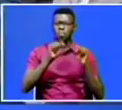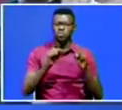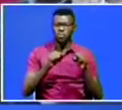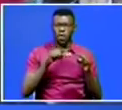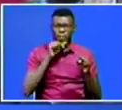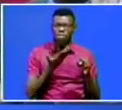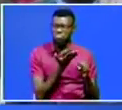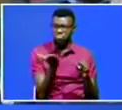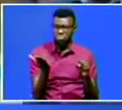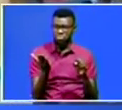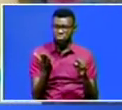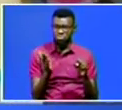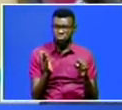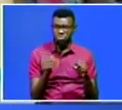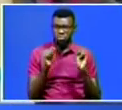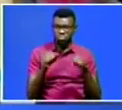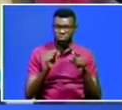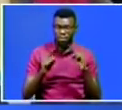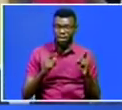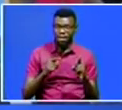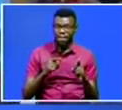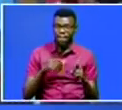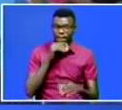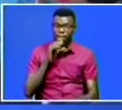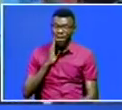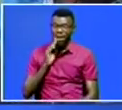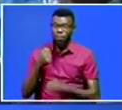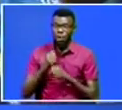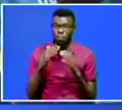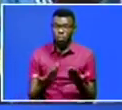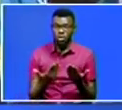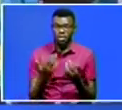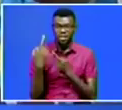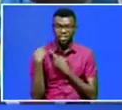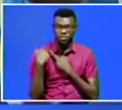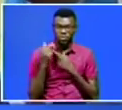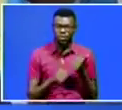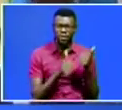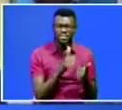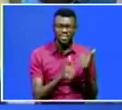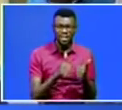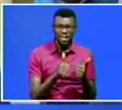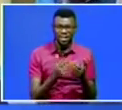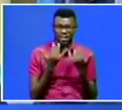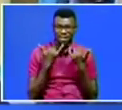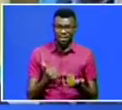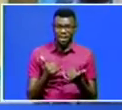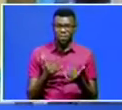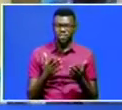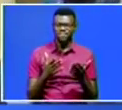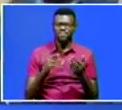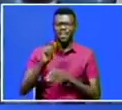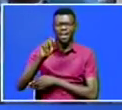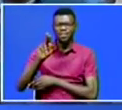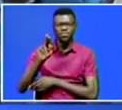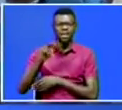have the potential, but us as parents, what are we doing? What is our contribution? Jukumu letu ni lipi kama wazazi, especially now that tuition